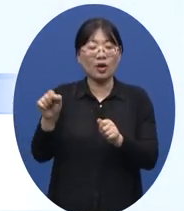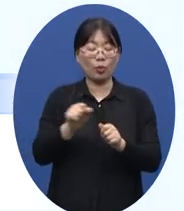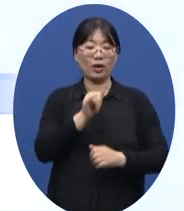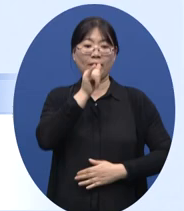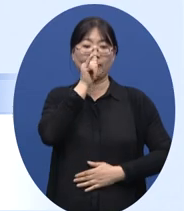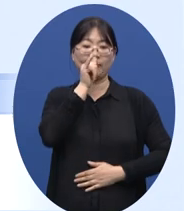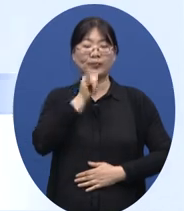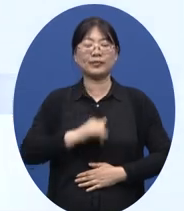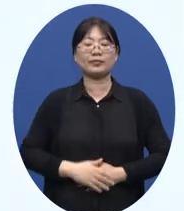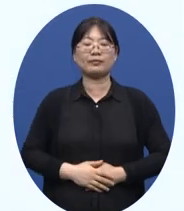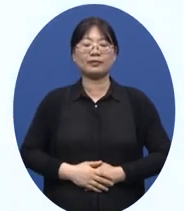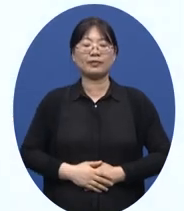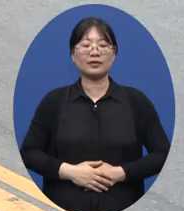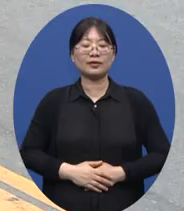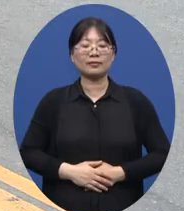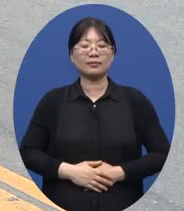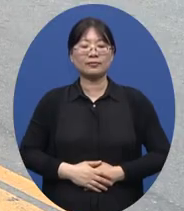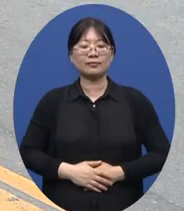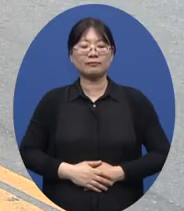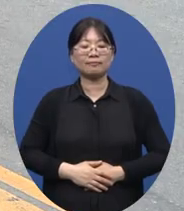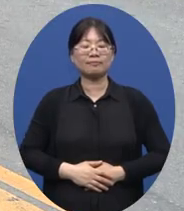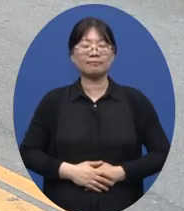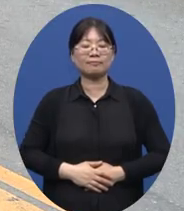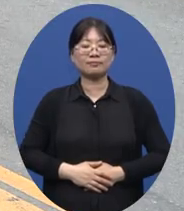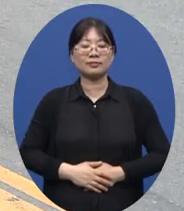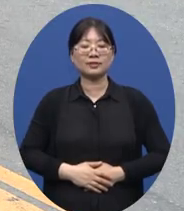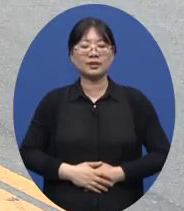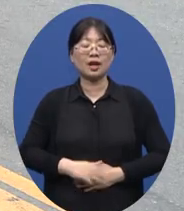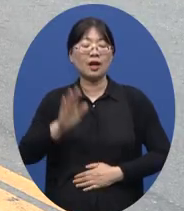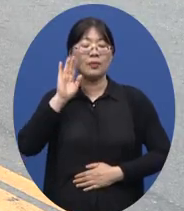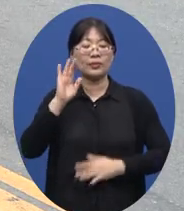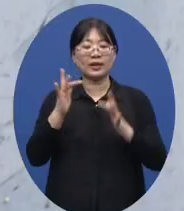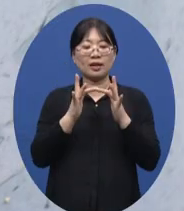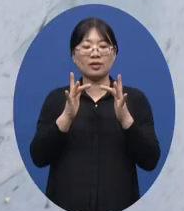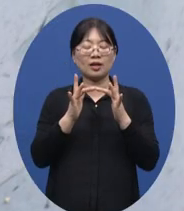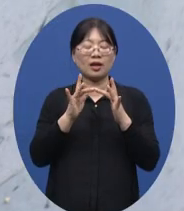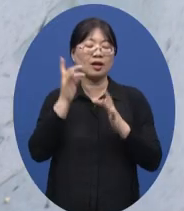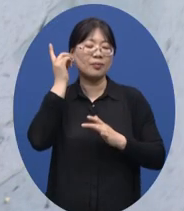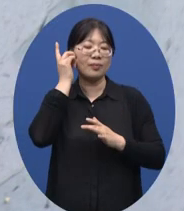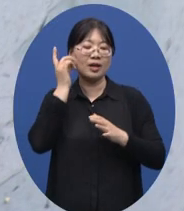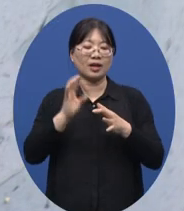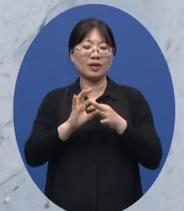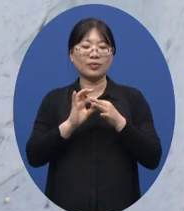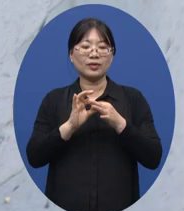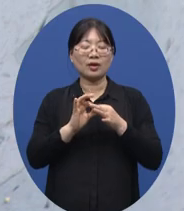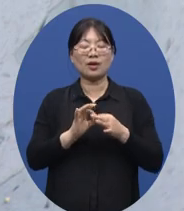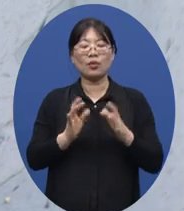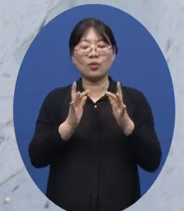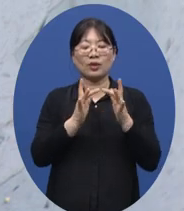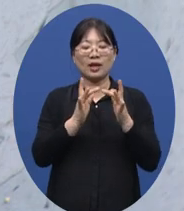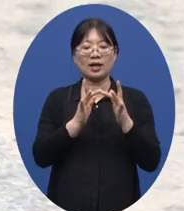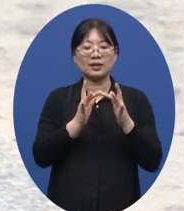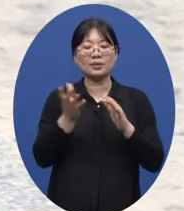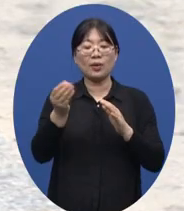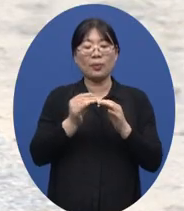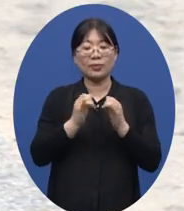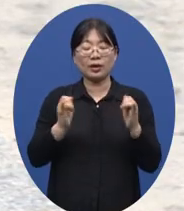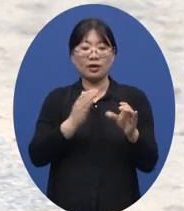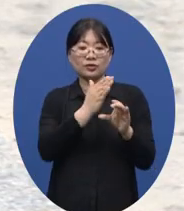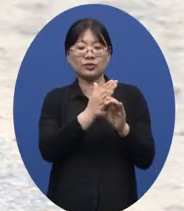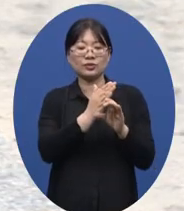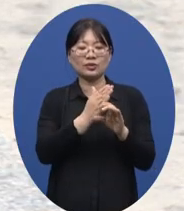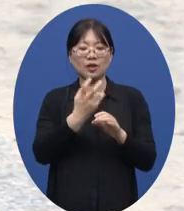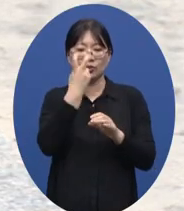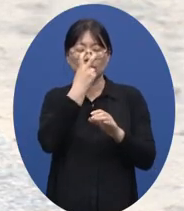벌금에 처할 수가 있습니다. 도특사경은 앞으로 인터넷이나 모바일 등 온라인 대부업자를 중심으로 수사를 확대할